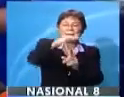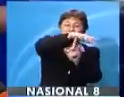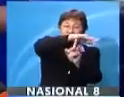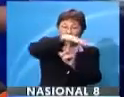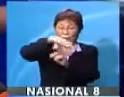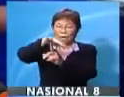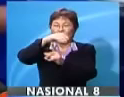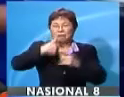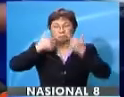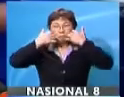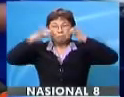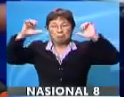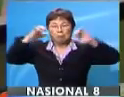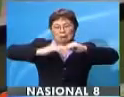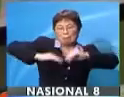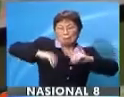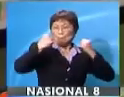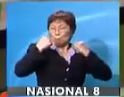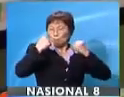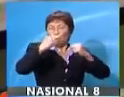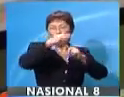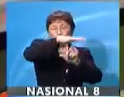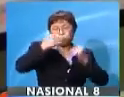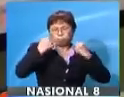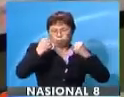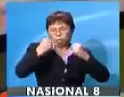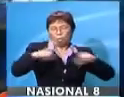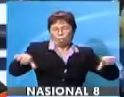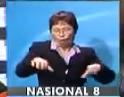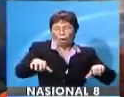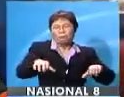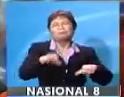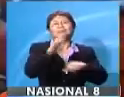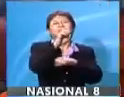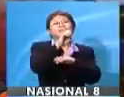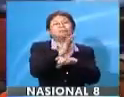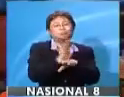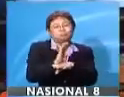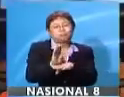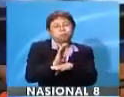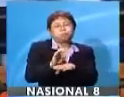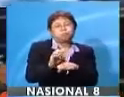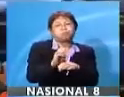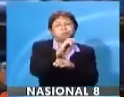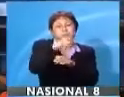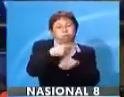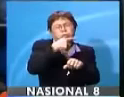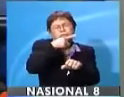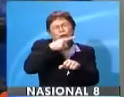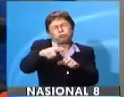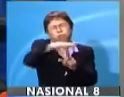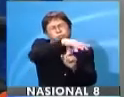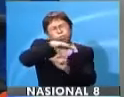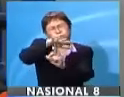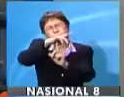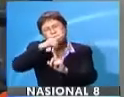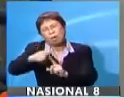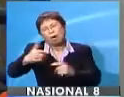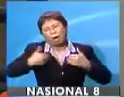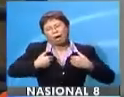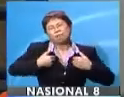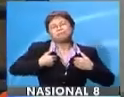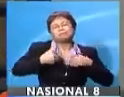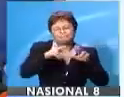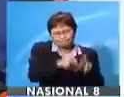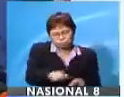yang mempunyai kapasiti lebih besar serta mampu menjalankan operasi bagi jangka masa lebih lama antara yang turut